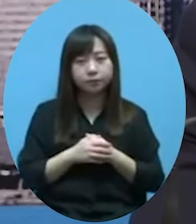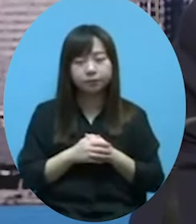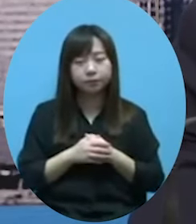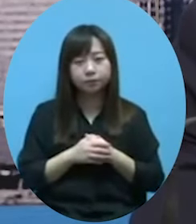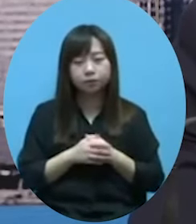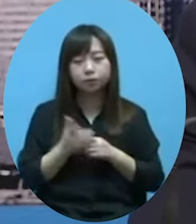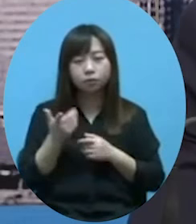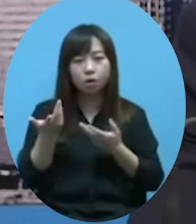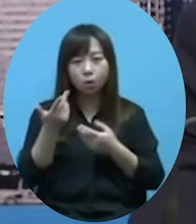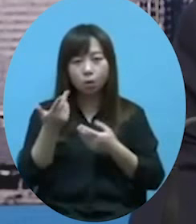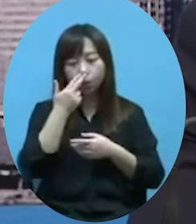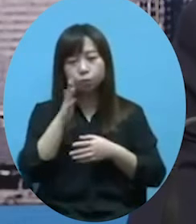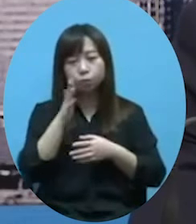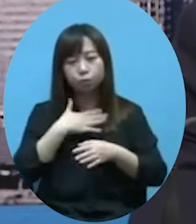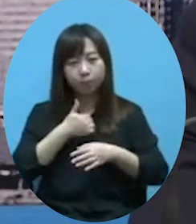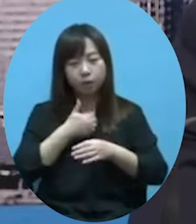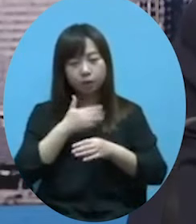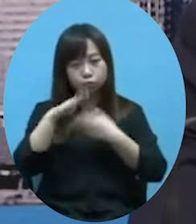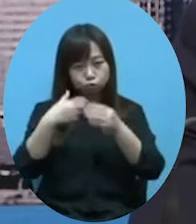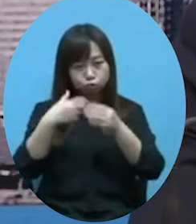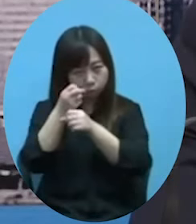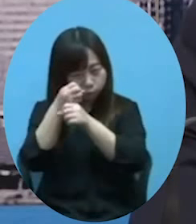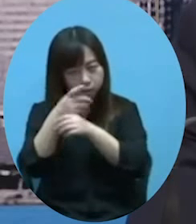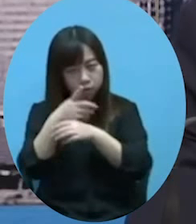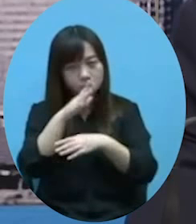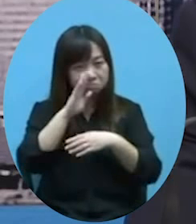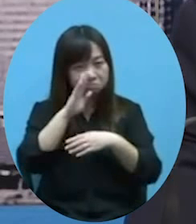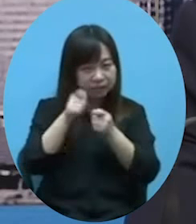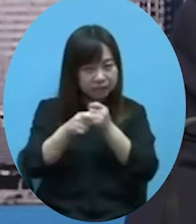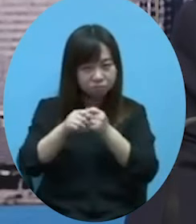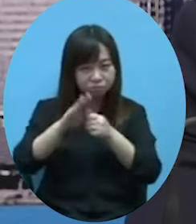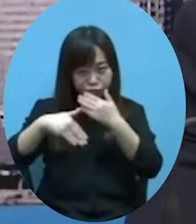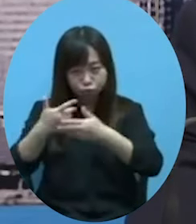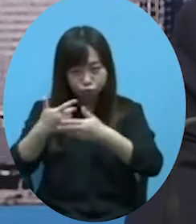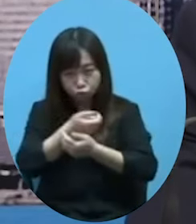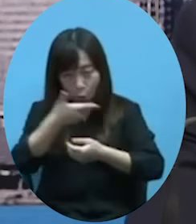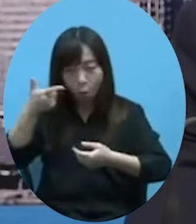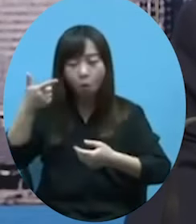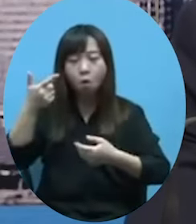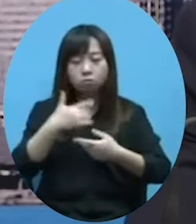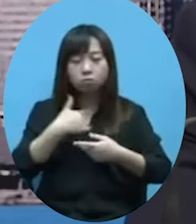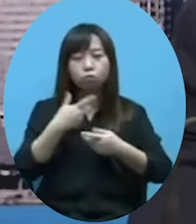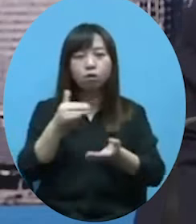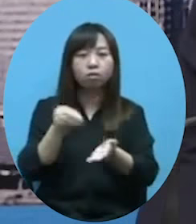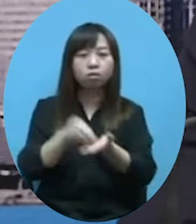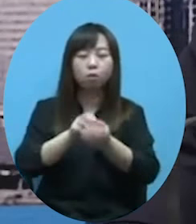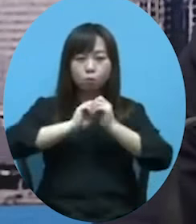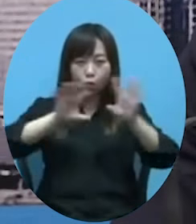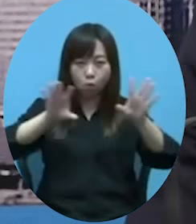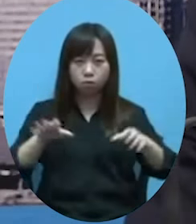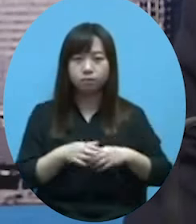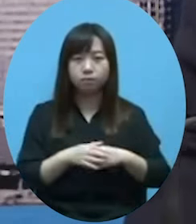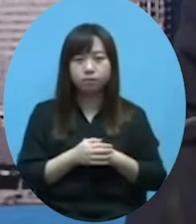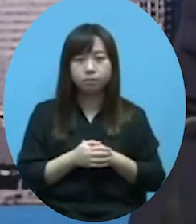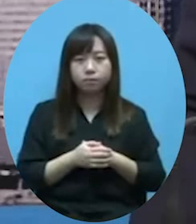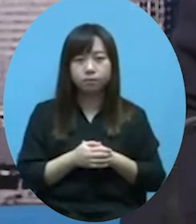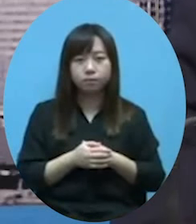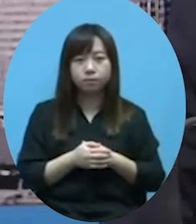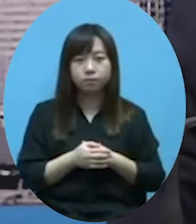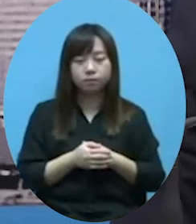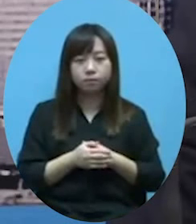可能打算做到時可能會再多些結果才會有個定論下一條